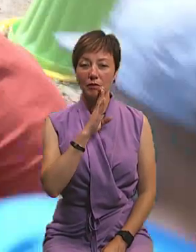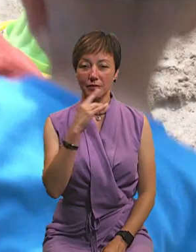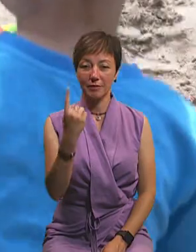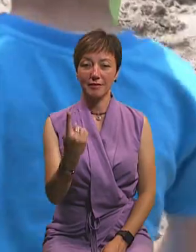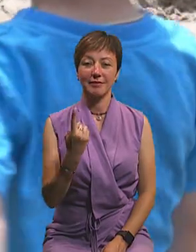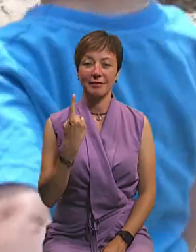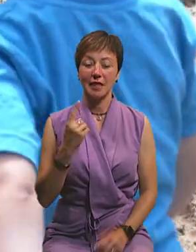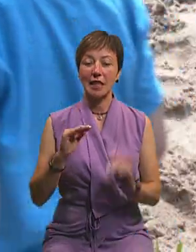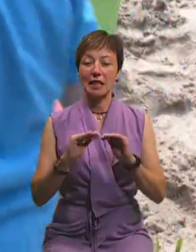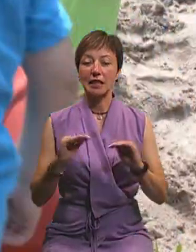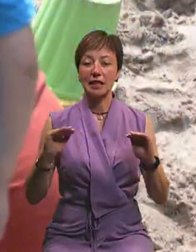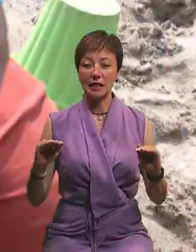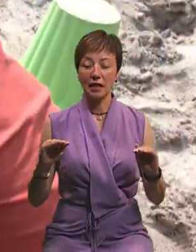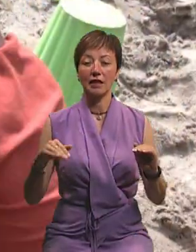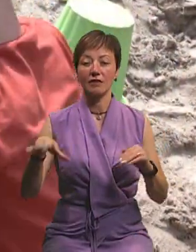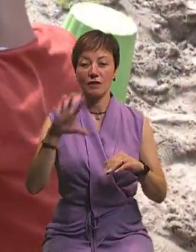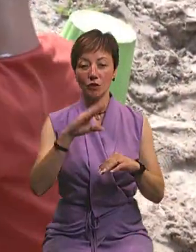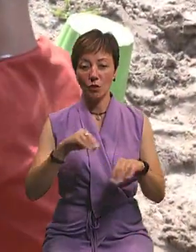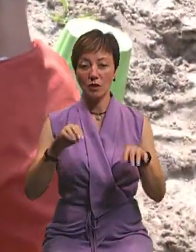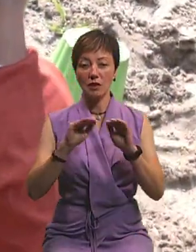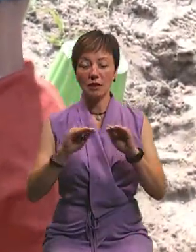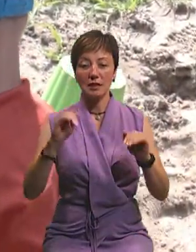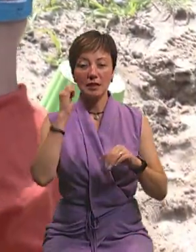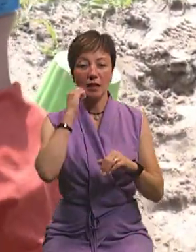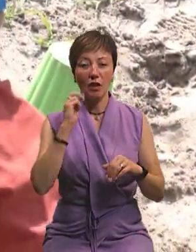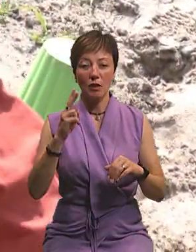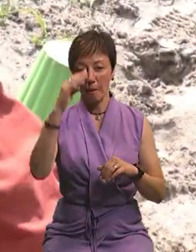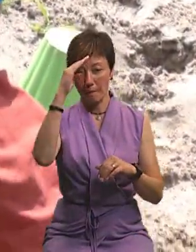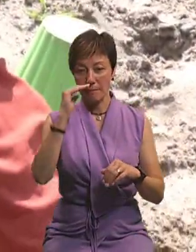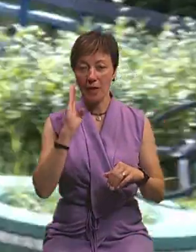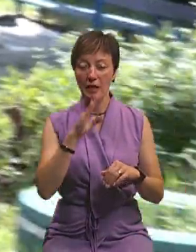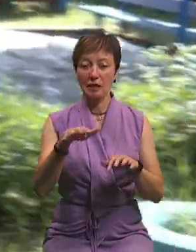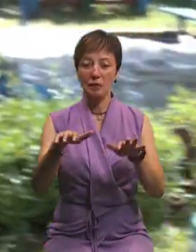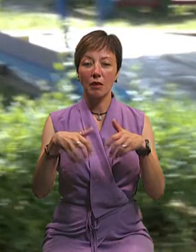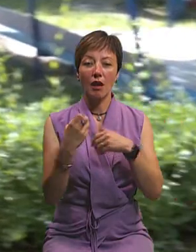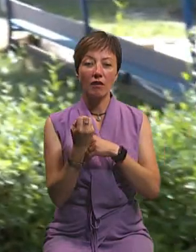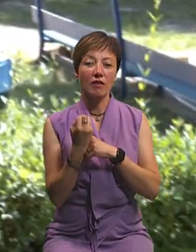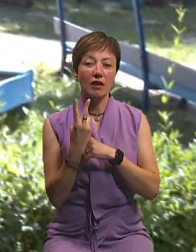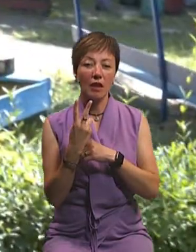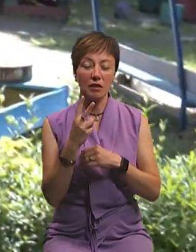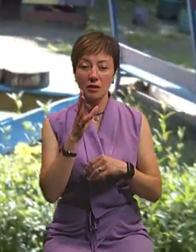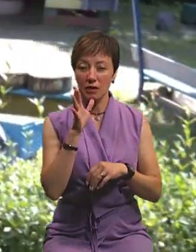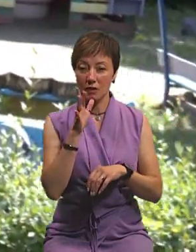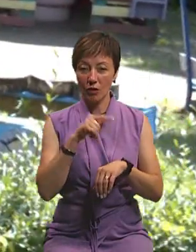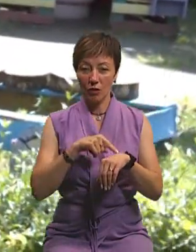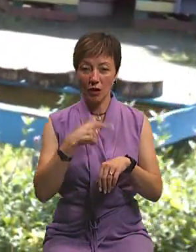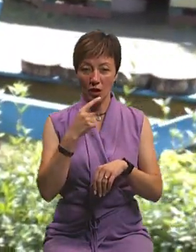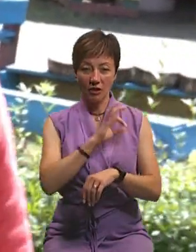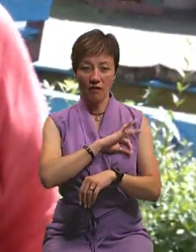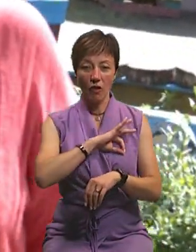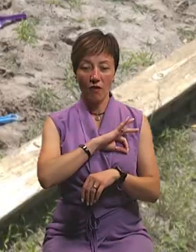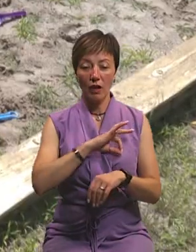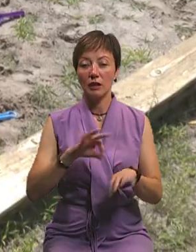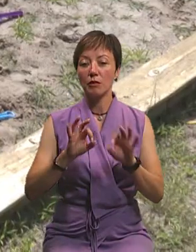дітей всього як і зрештою дитячих садків Старокостянтинова батьки забирають опівні каже вихователька ясельної групи Галина сокірченко